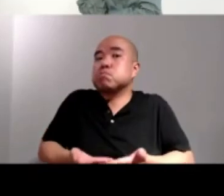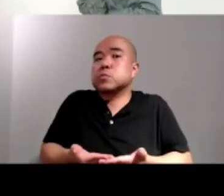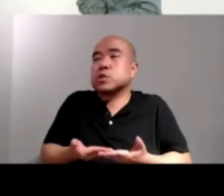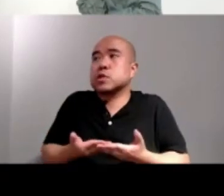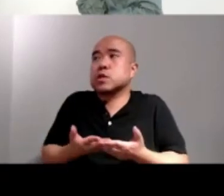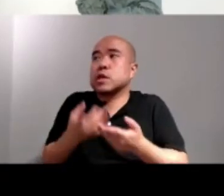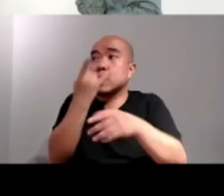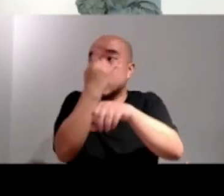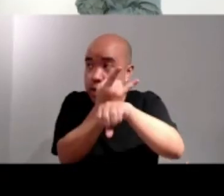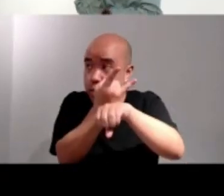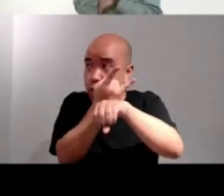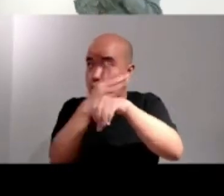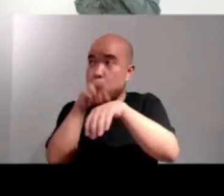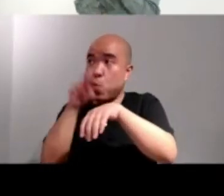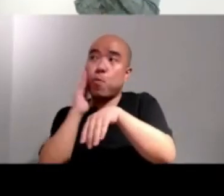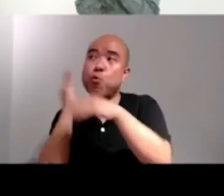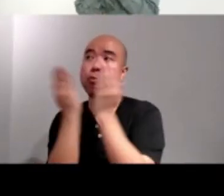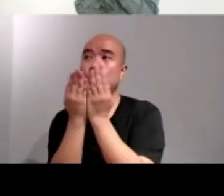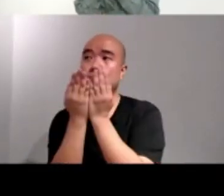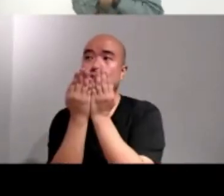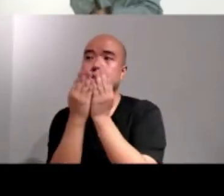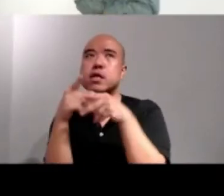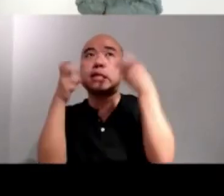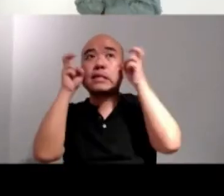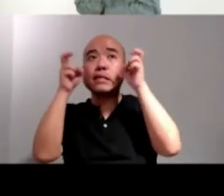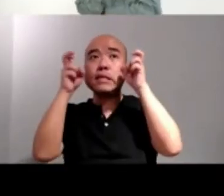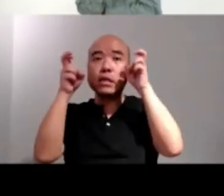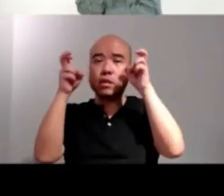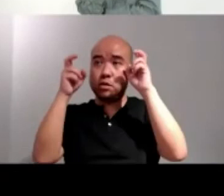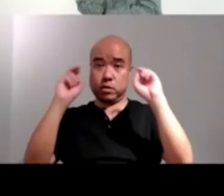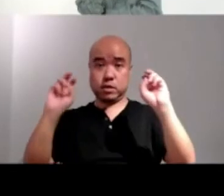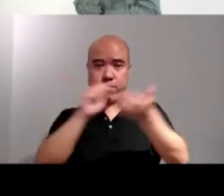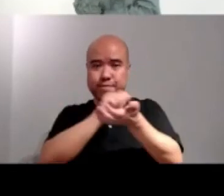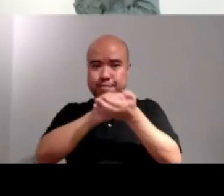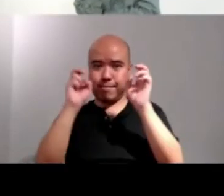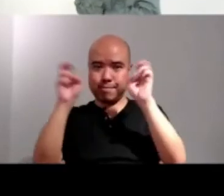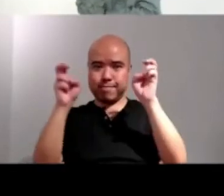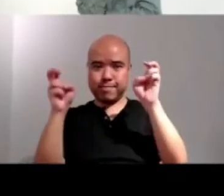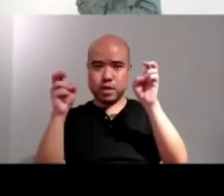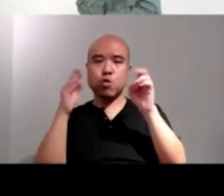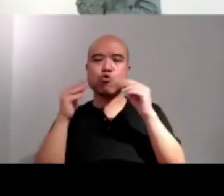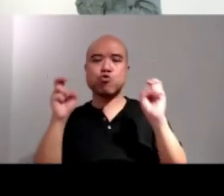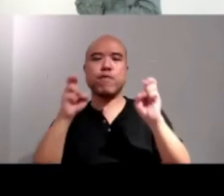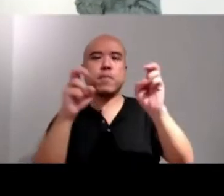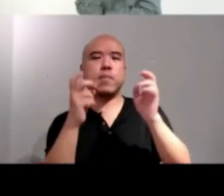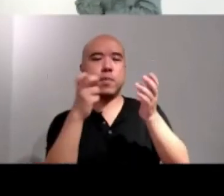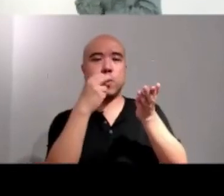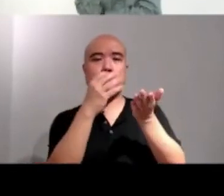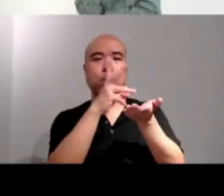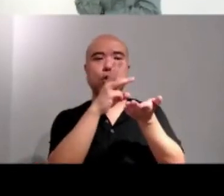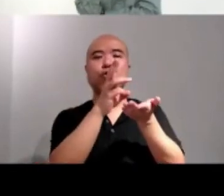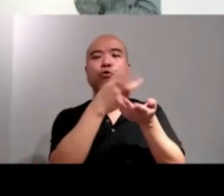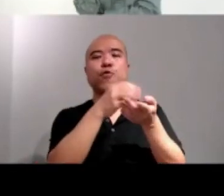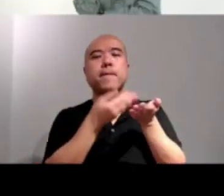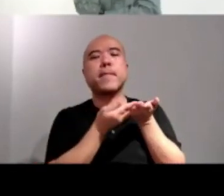會上網去發布一個短句啦，咁樣嘅。咁每個句子都好簡單，我盡量簡潔，一來就